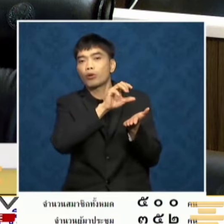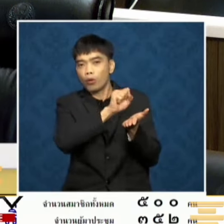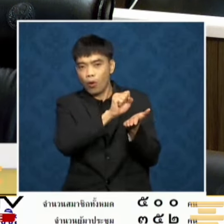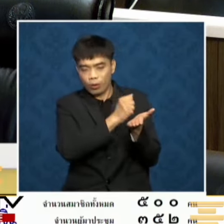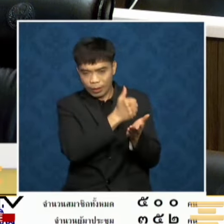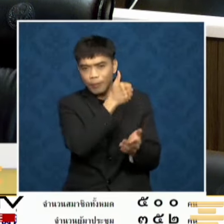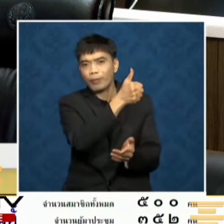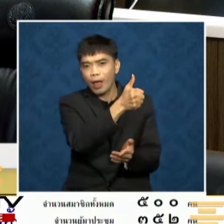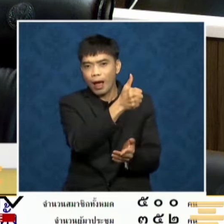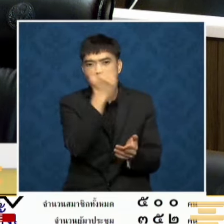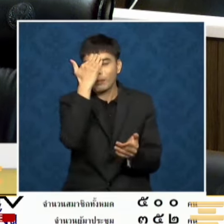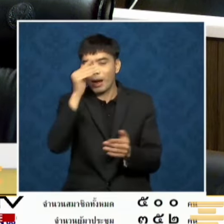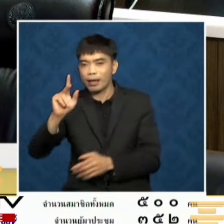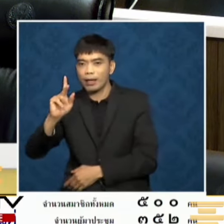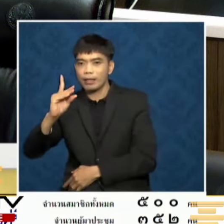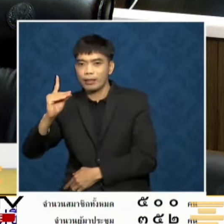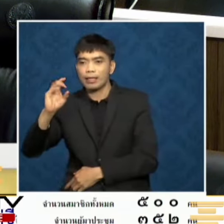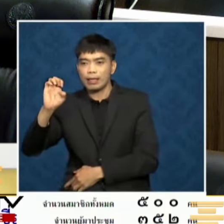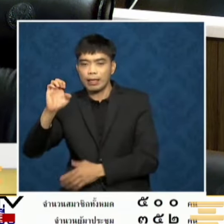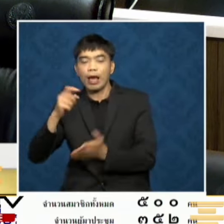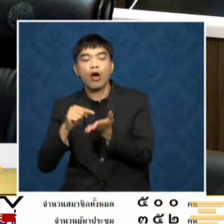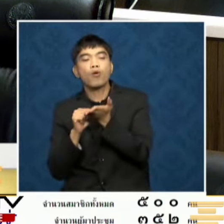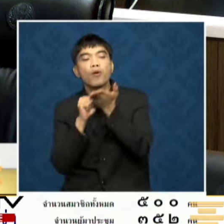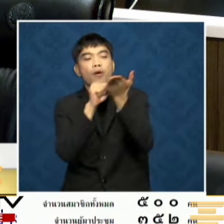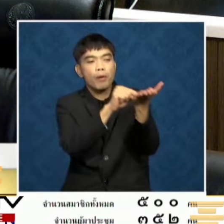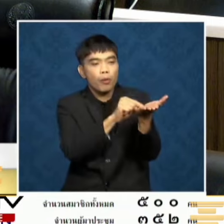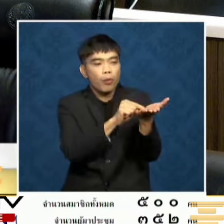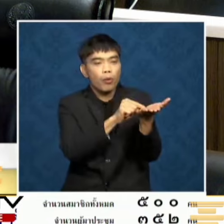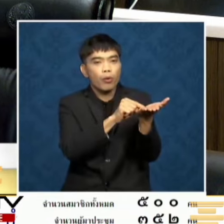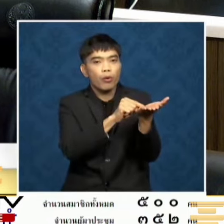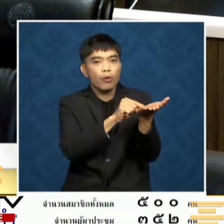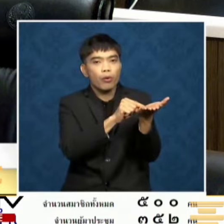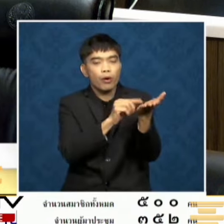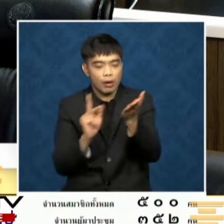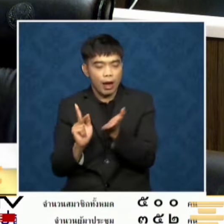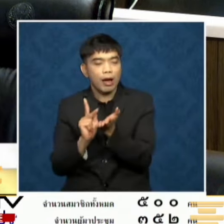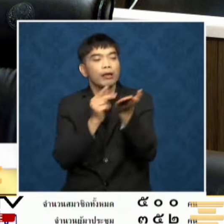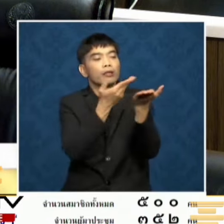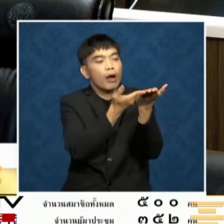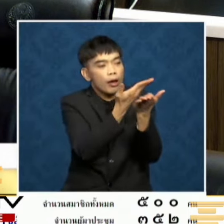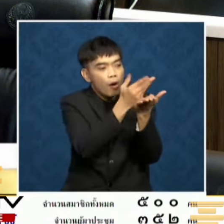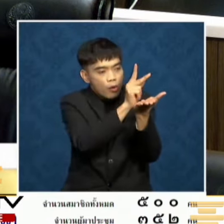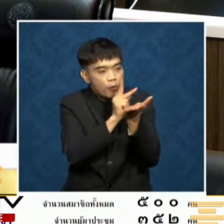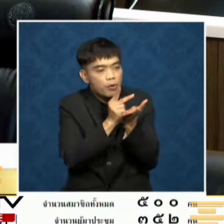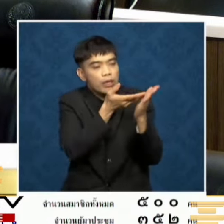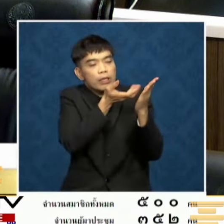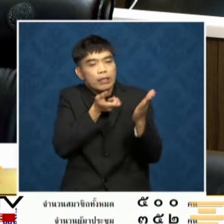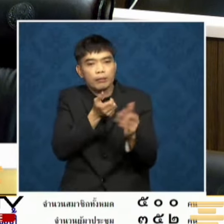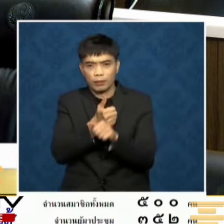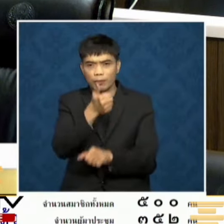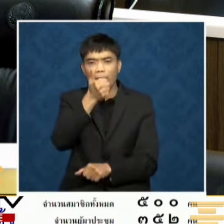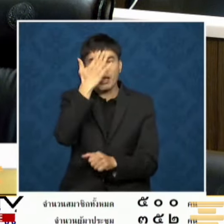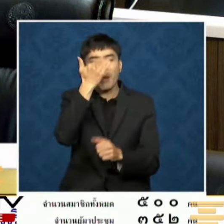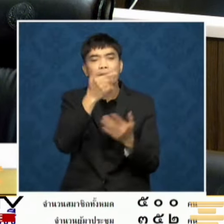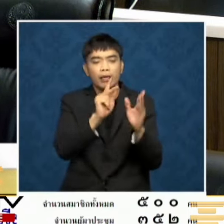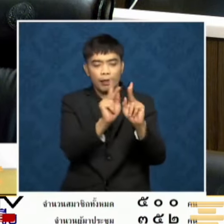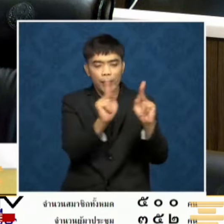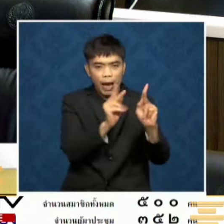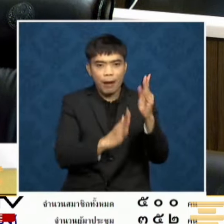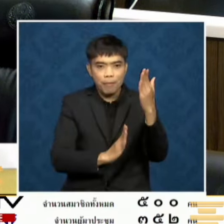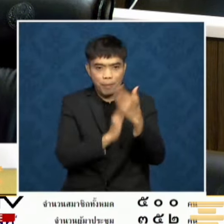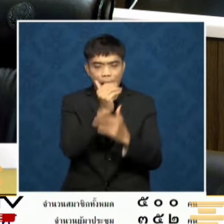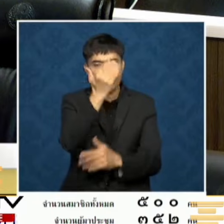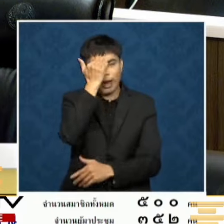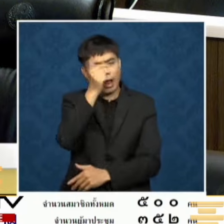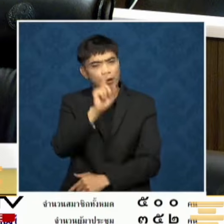ระทรวงดีอีไปขอรับการอุดหนุนงบประมาณจากค่ายูโซครับทำไมปล่อยผ่านงบประมาณแบบนี้ออกมาได้โครงการนี้ผมอยากฟังคำ